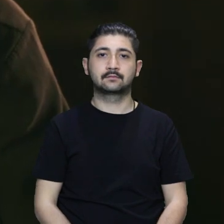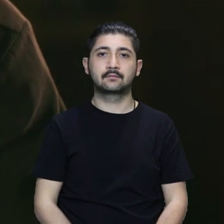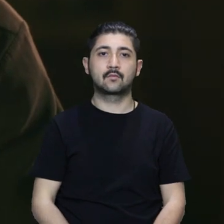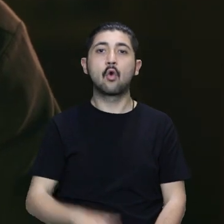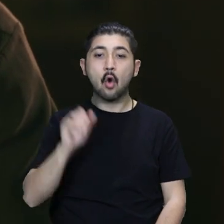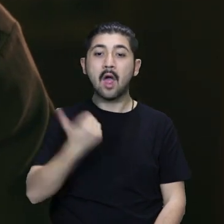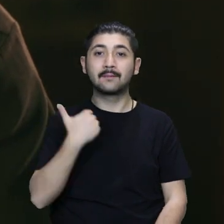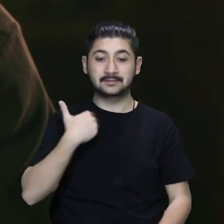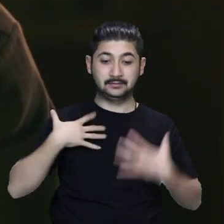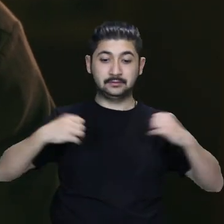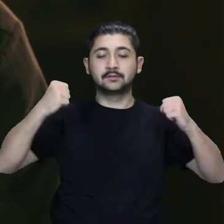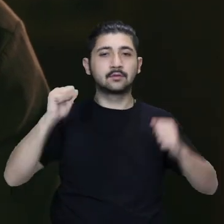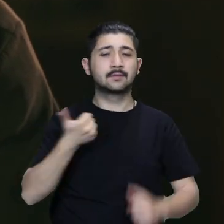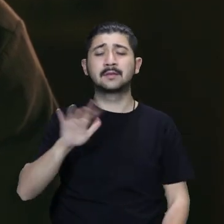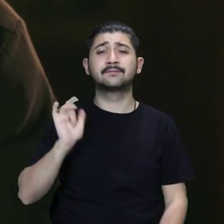Maksadımız hayatta kalmak değil efendiler.